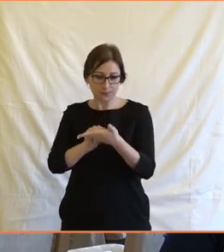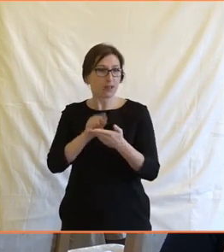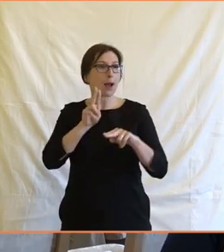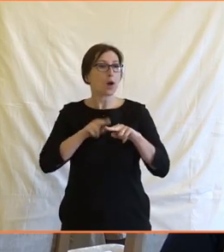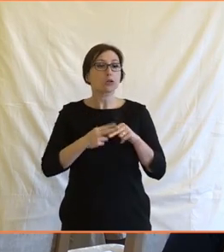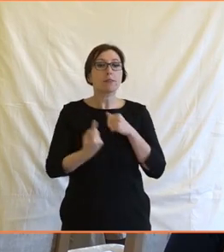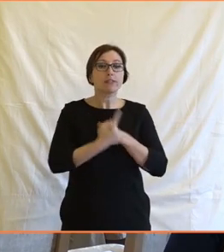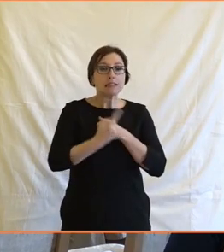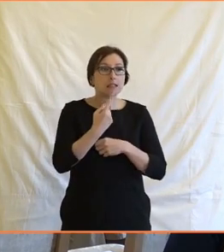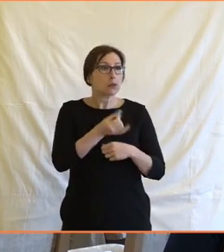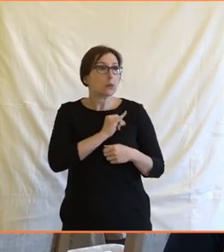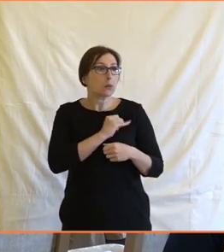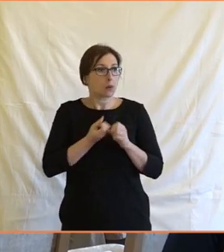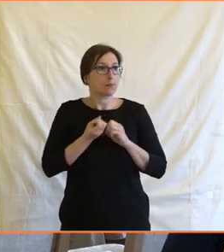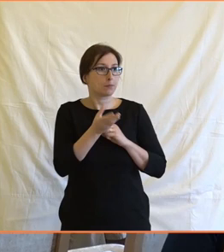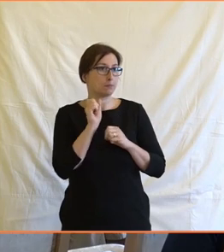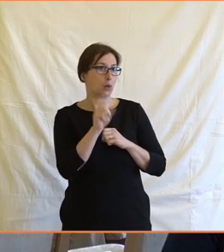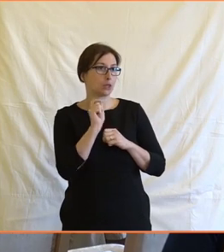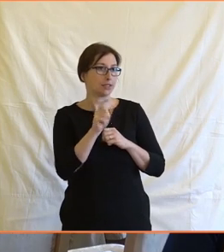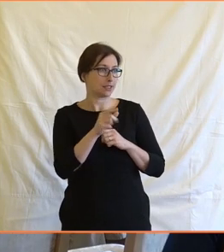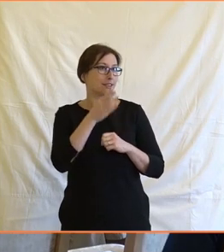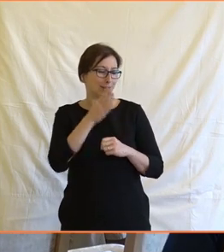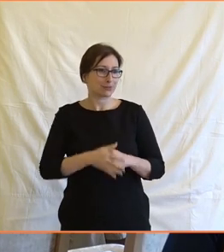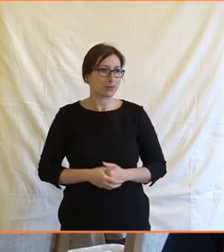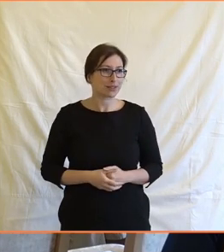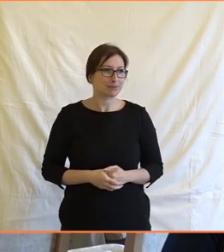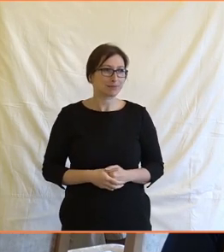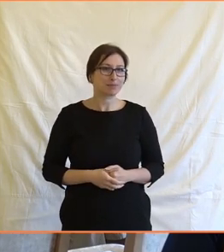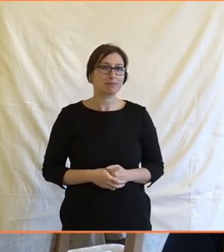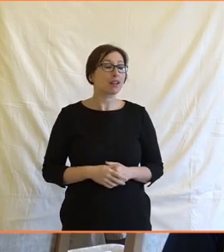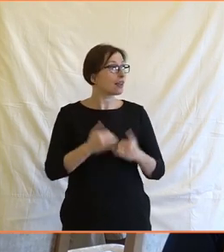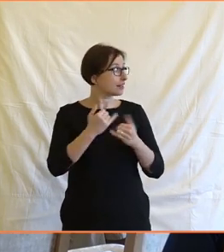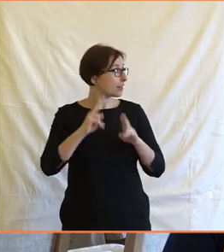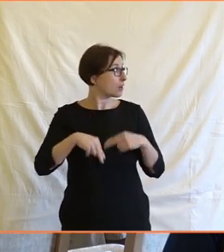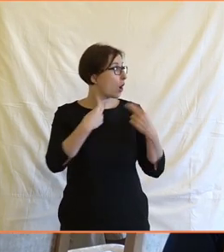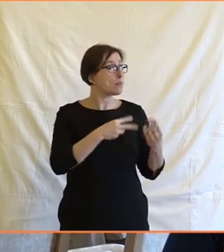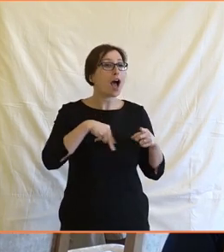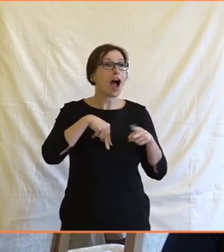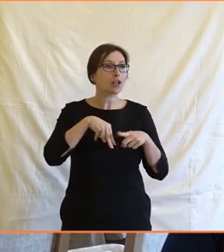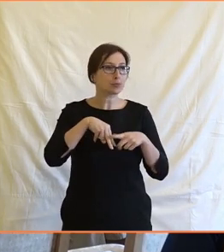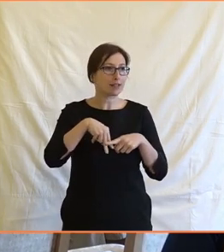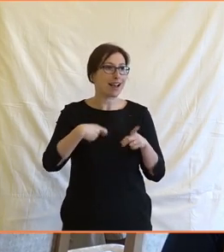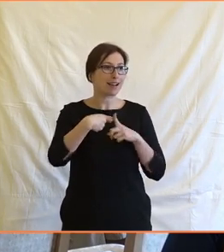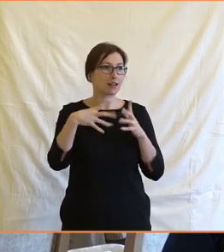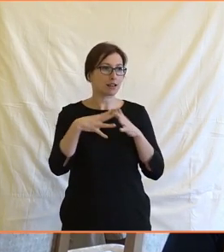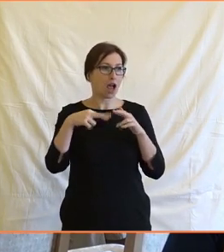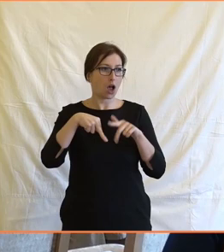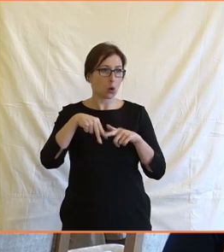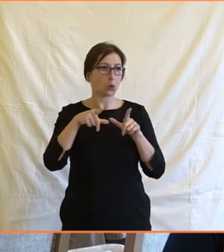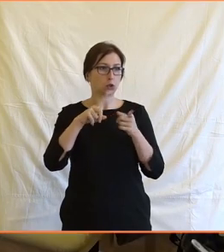budeme seznamovat s dalšími výstupy toho projektu. Teď na mě naváže Alžběta Krausová, která, jak jsem zmiňoval, se